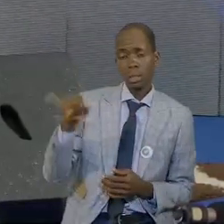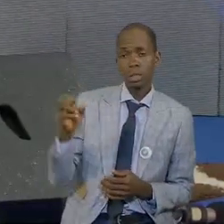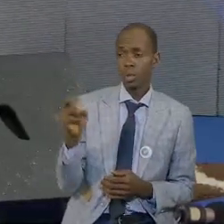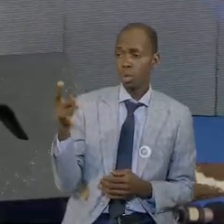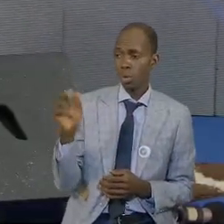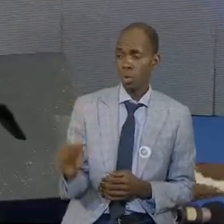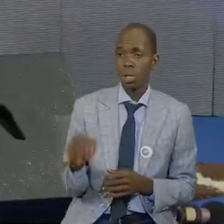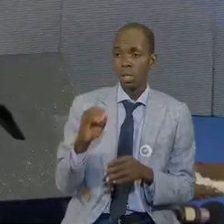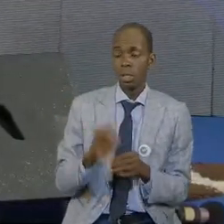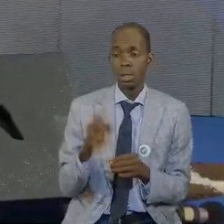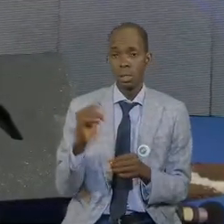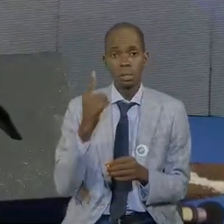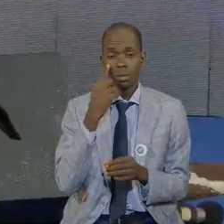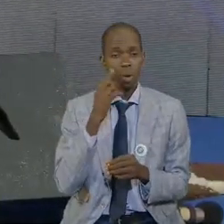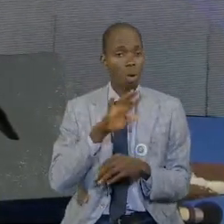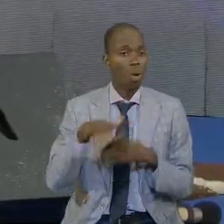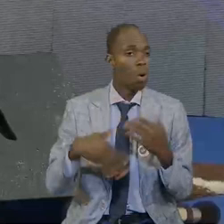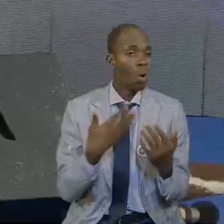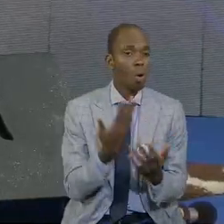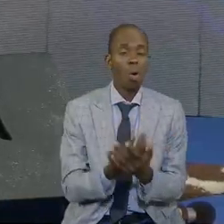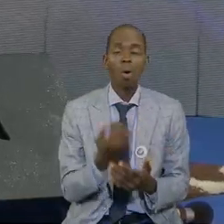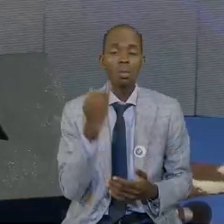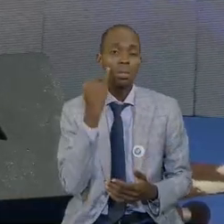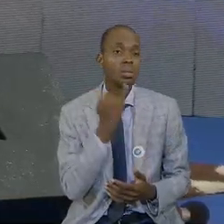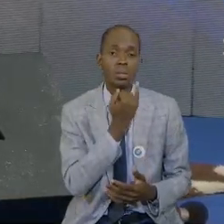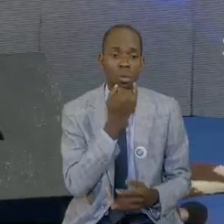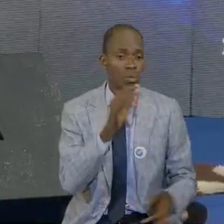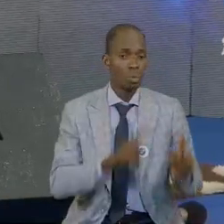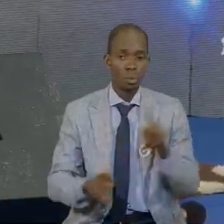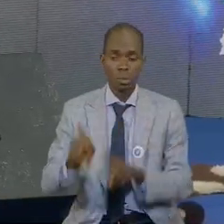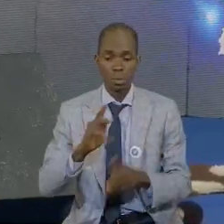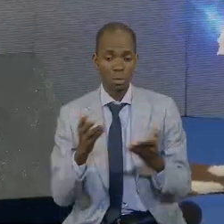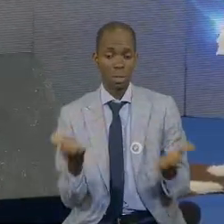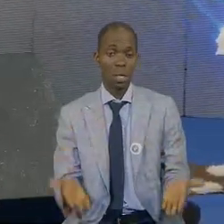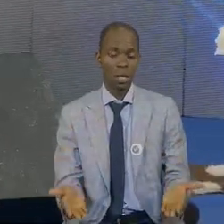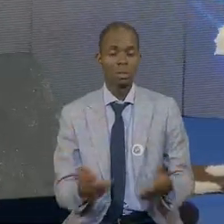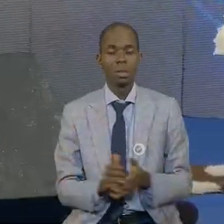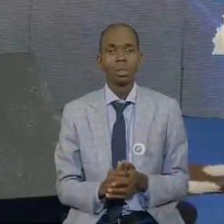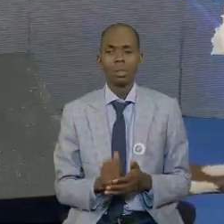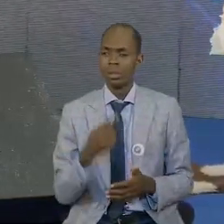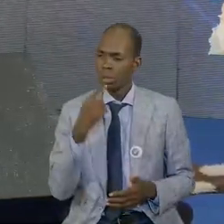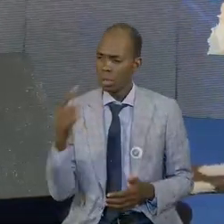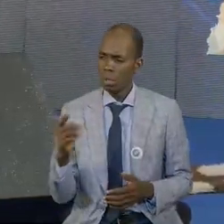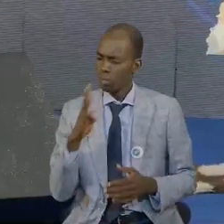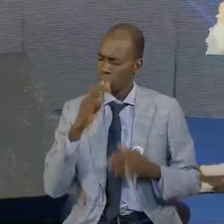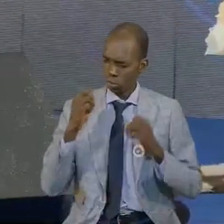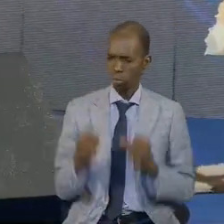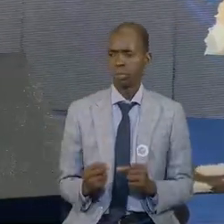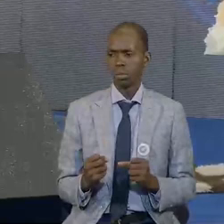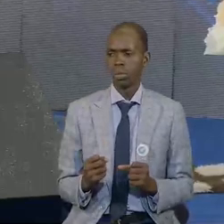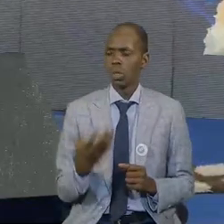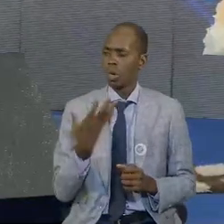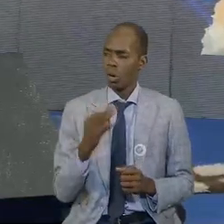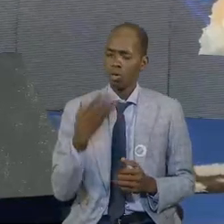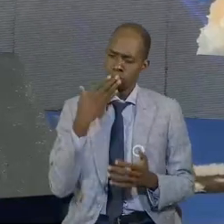the sight of all Israel. Et lui dit en présence de tout Israël. Strong. Fortifie-toi et prends courage.